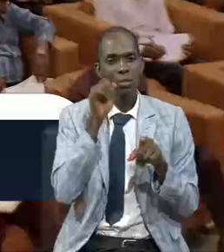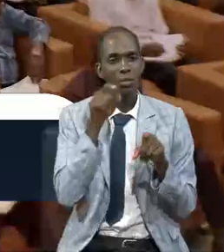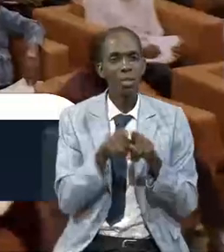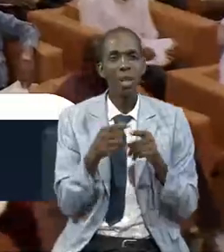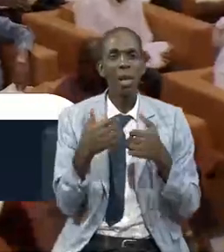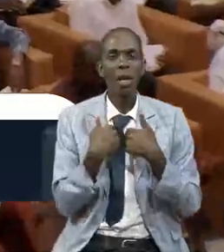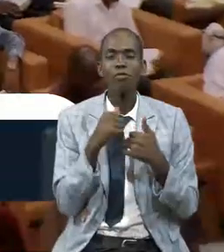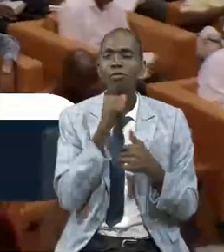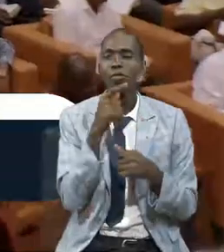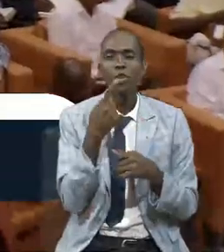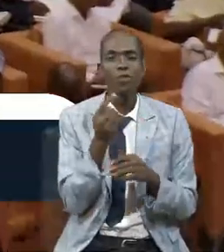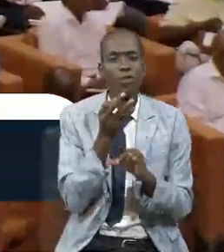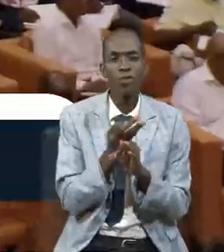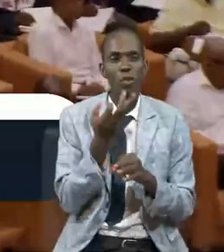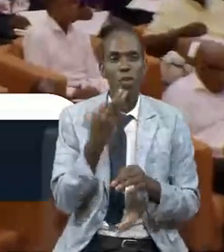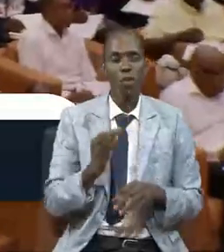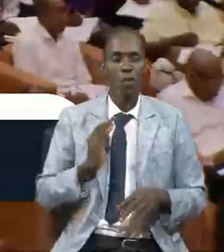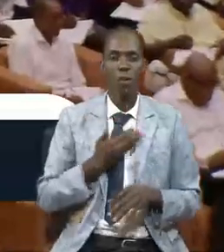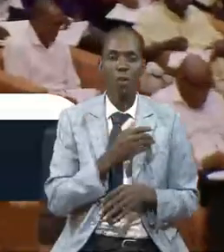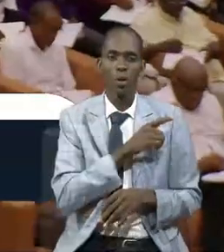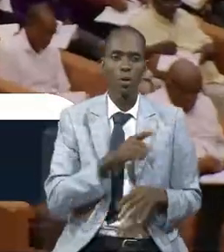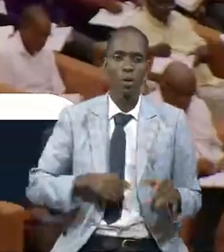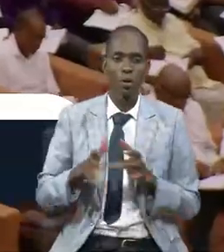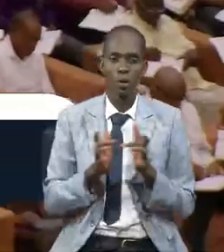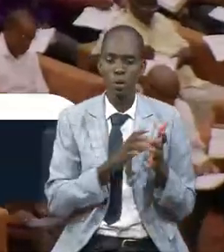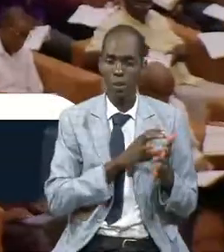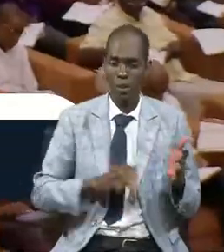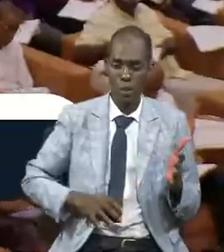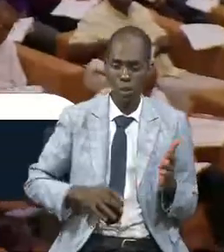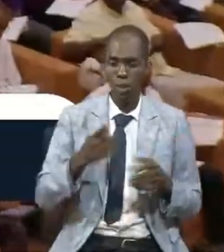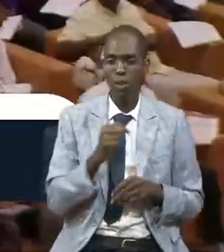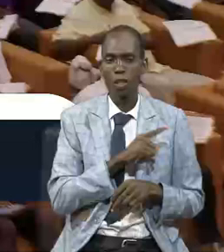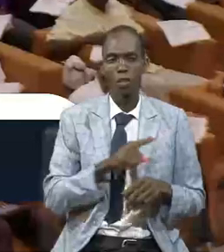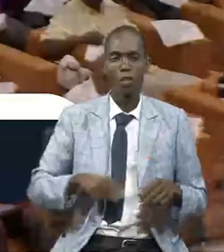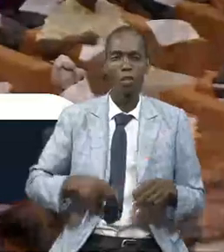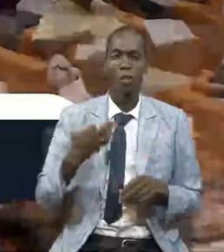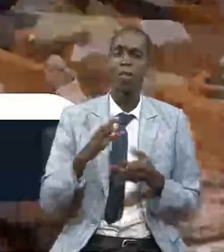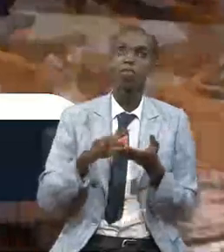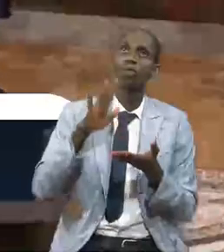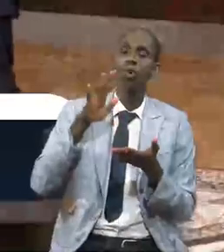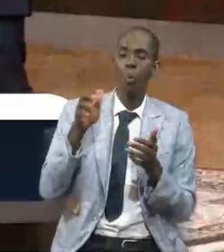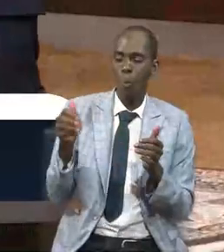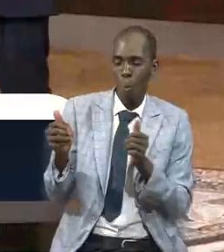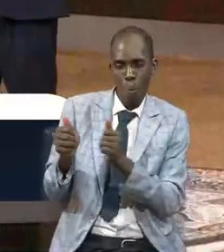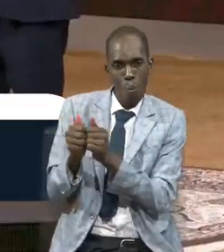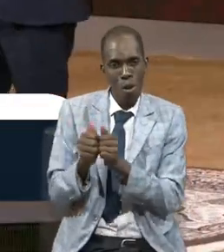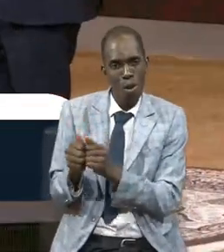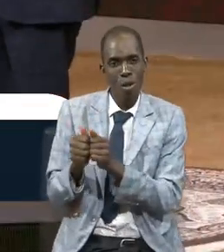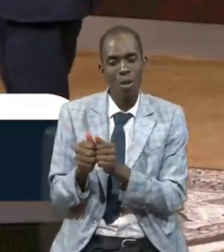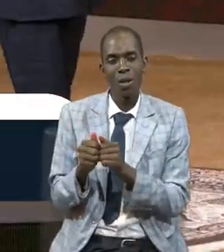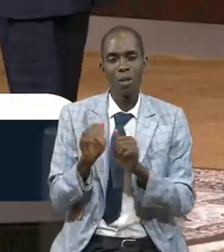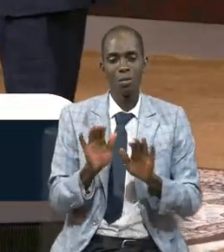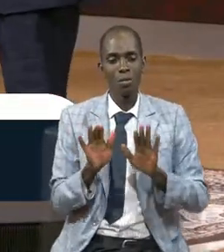que votre foi en notre glorieux Seigneur Jésus soit exempte de